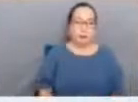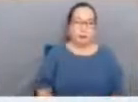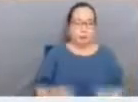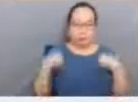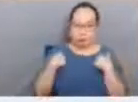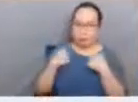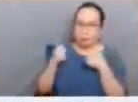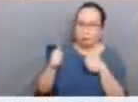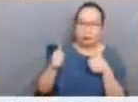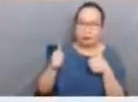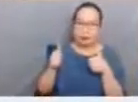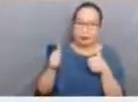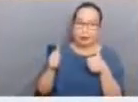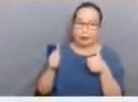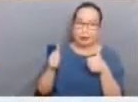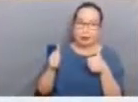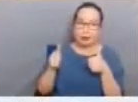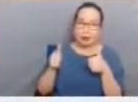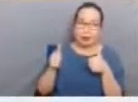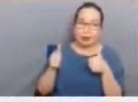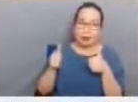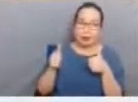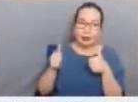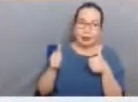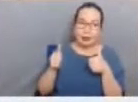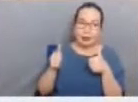Opo. Sir, ito po yung daming tanong sa inyo.